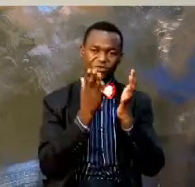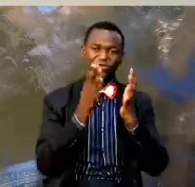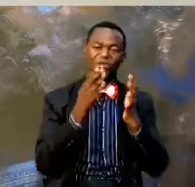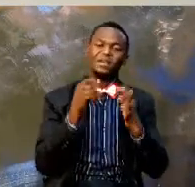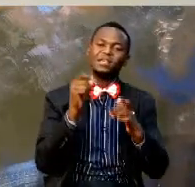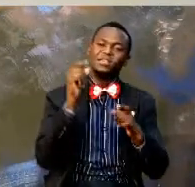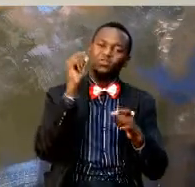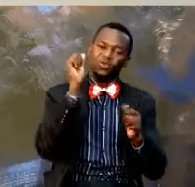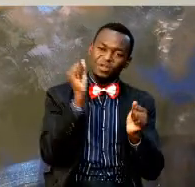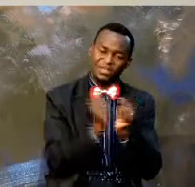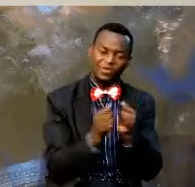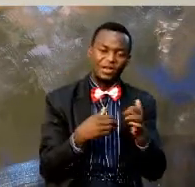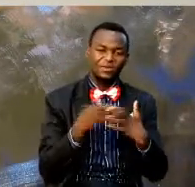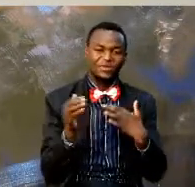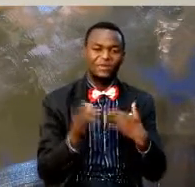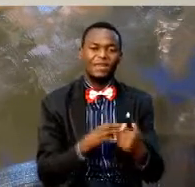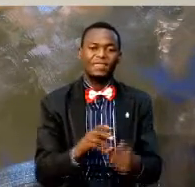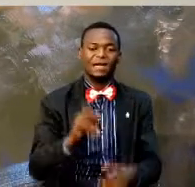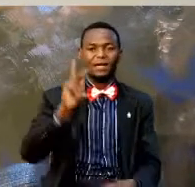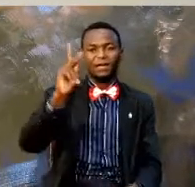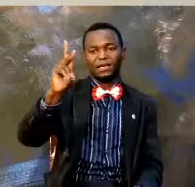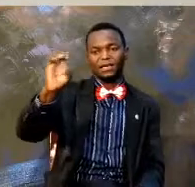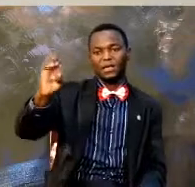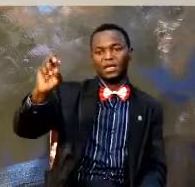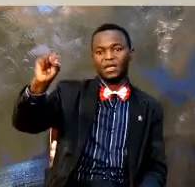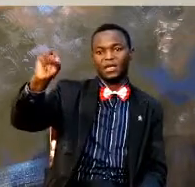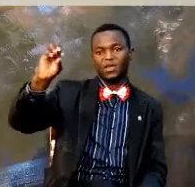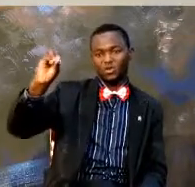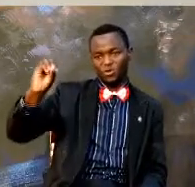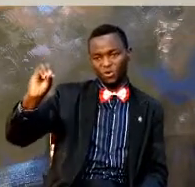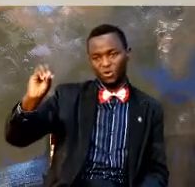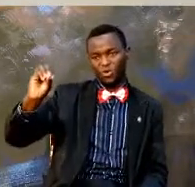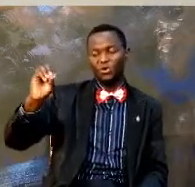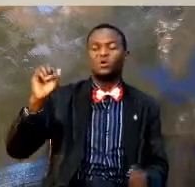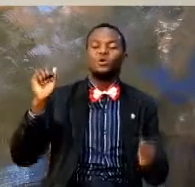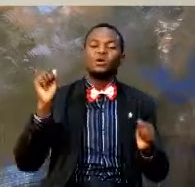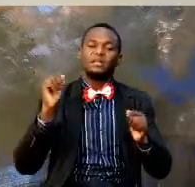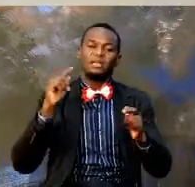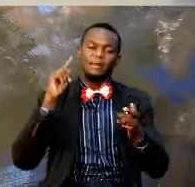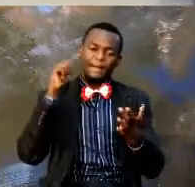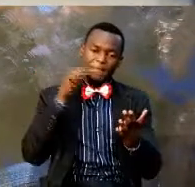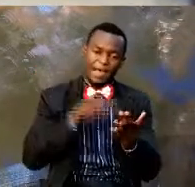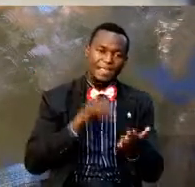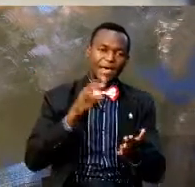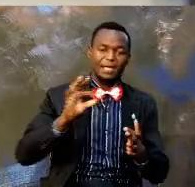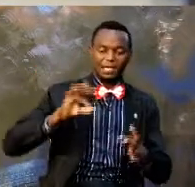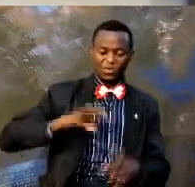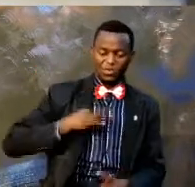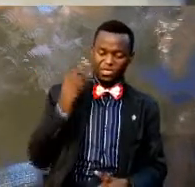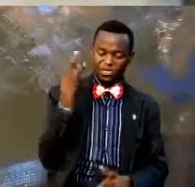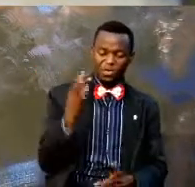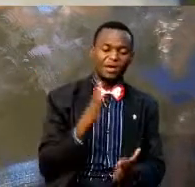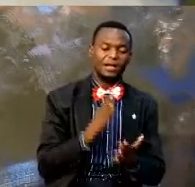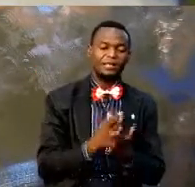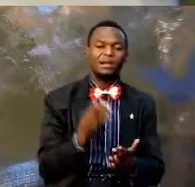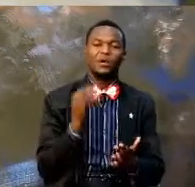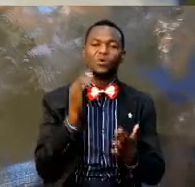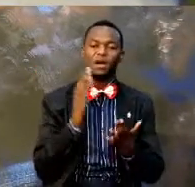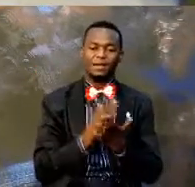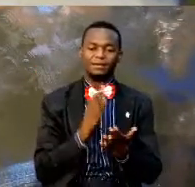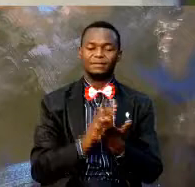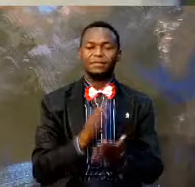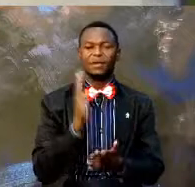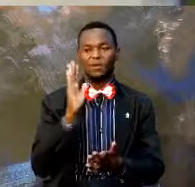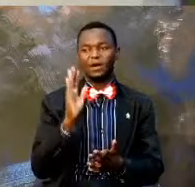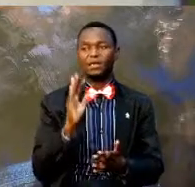linaitwa keno, maana yake ni kujitoa, yani anajitoa katika uhalisia wake,